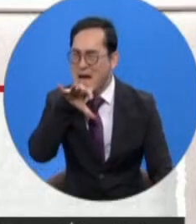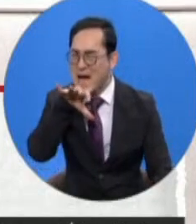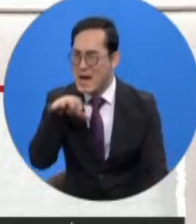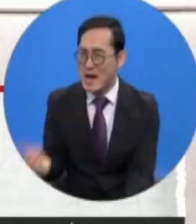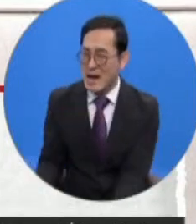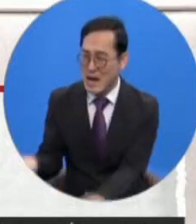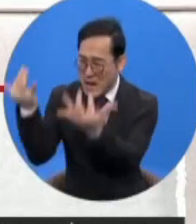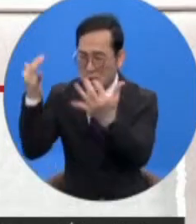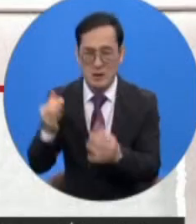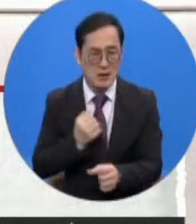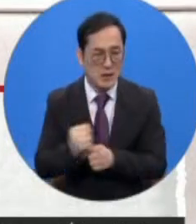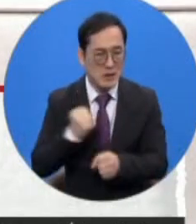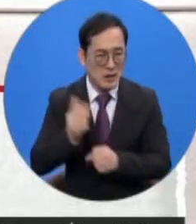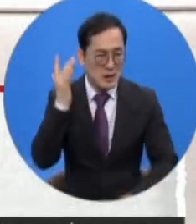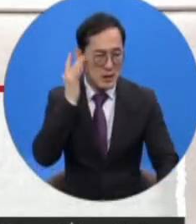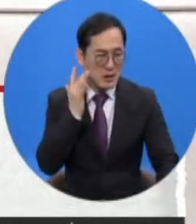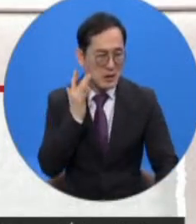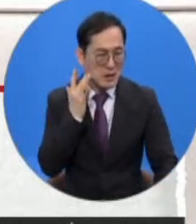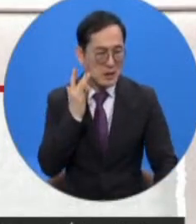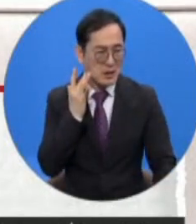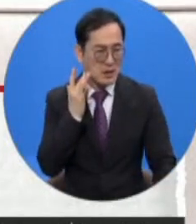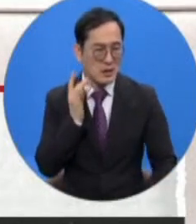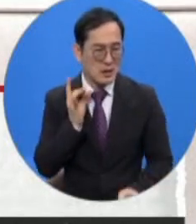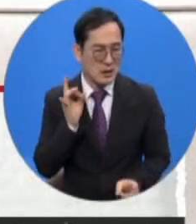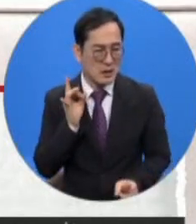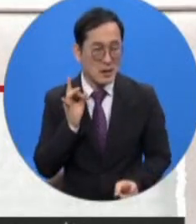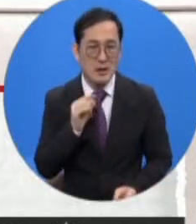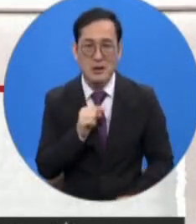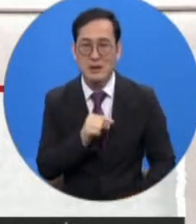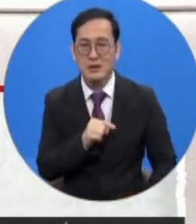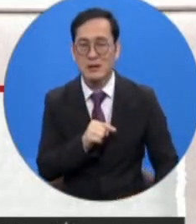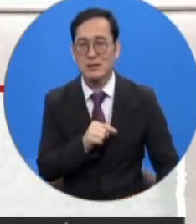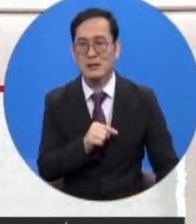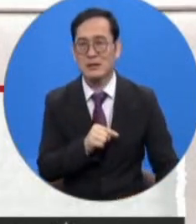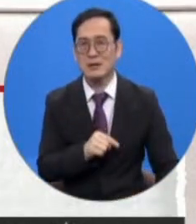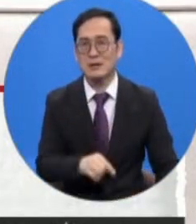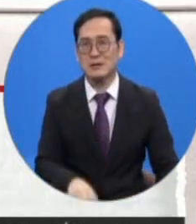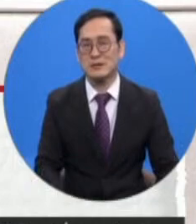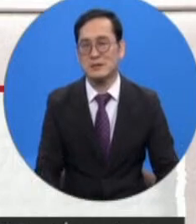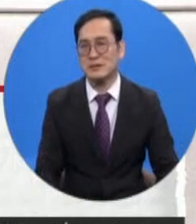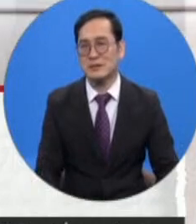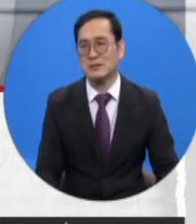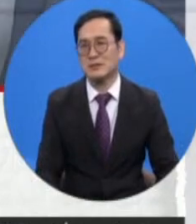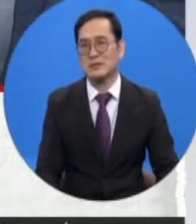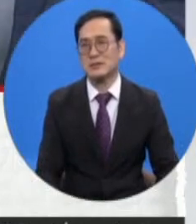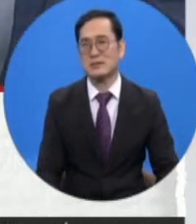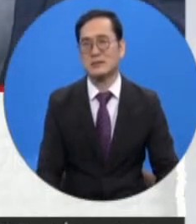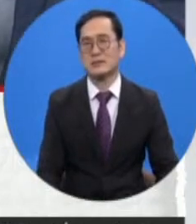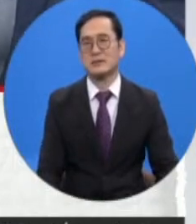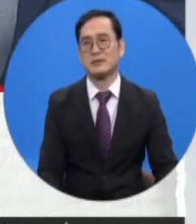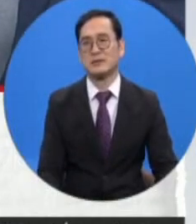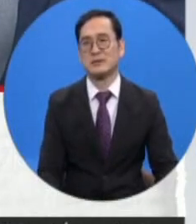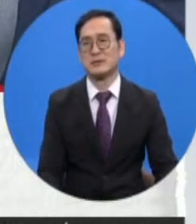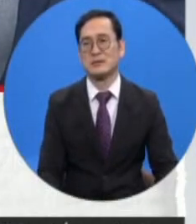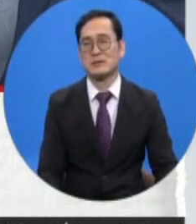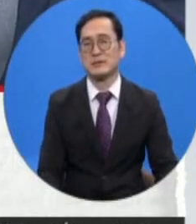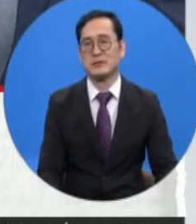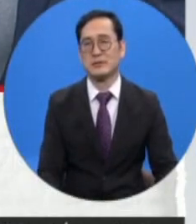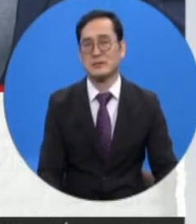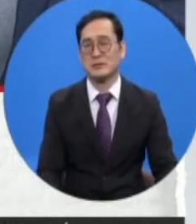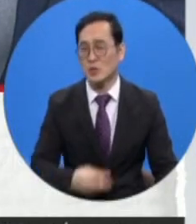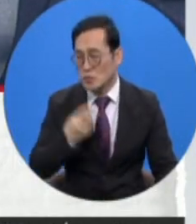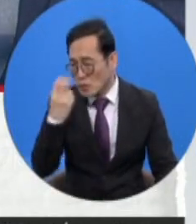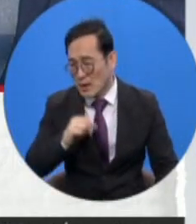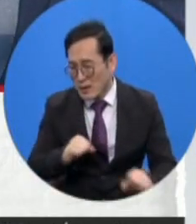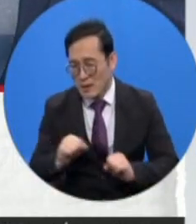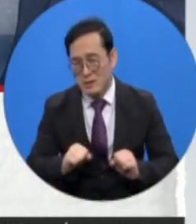아마추어라고도 말할 수 없는 그런 이제 행태들이 드러나고 있어요. 그리고 그런 부분에 대해서 제가 걱정하는 것은 김진욱